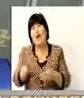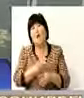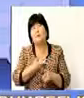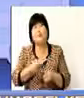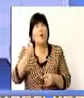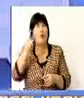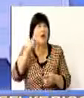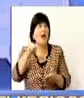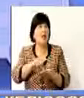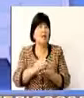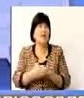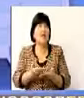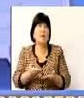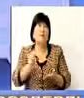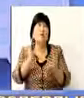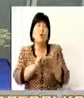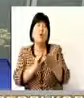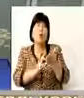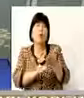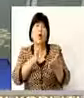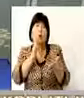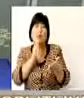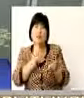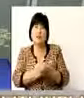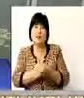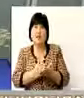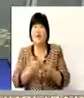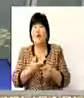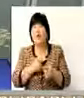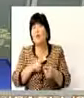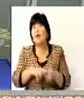ойға келіп отырмыз. Апострофпен қойылған уақытта мынау